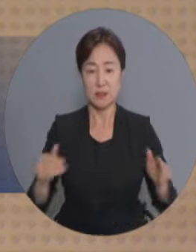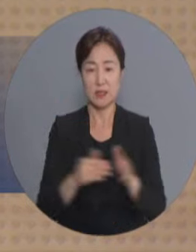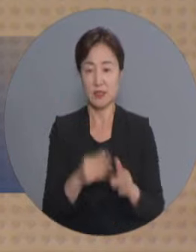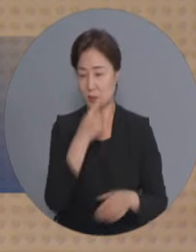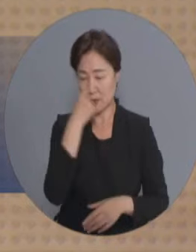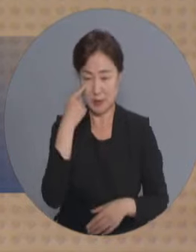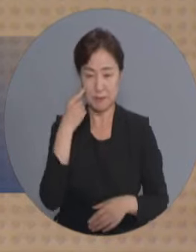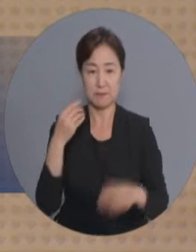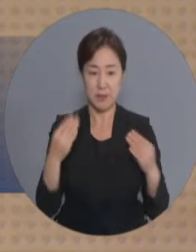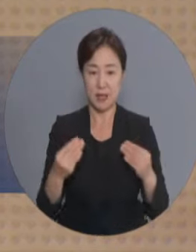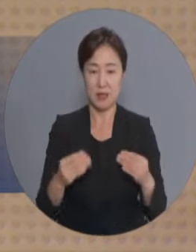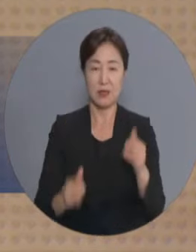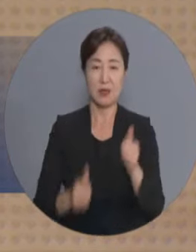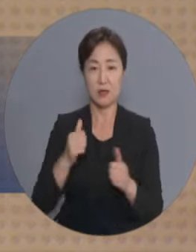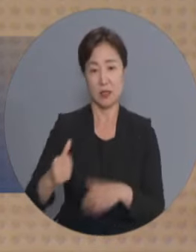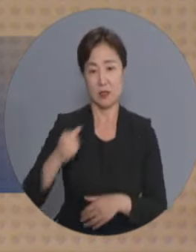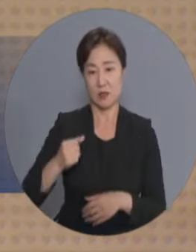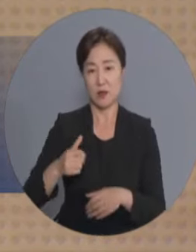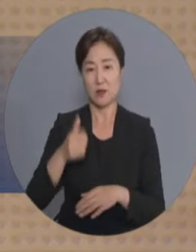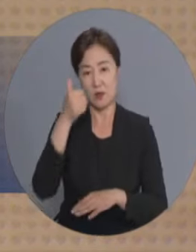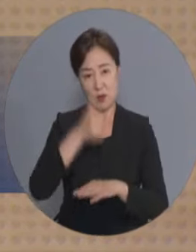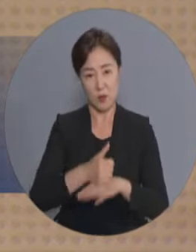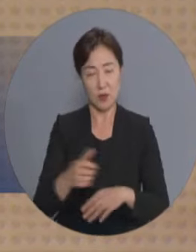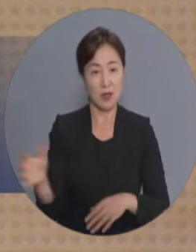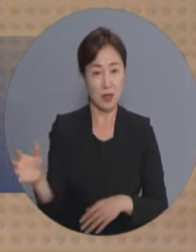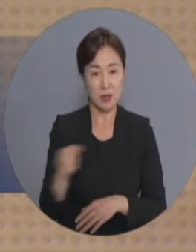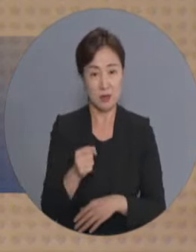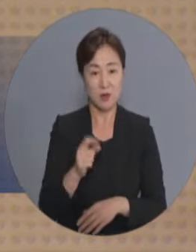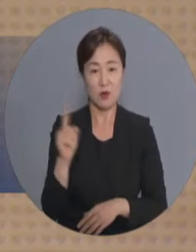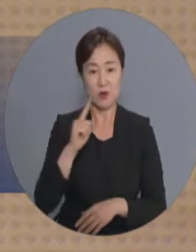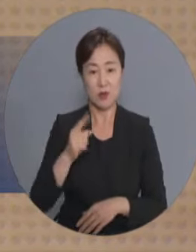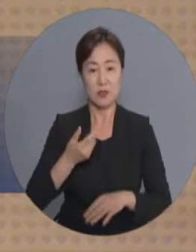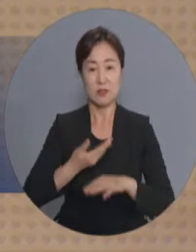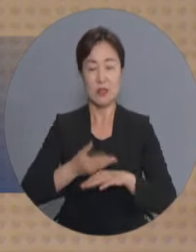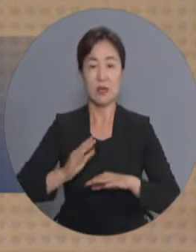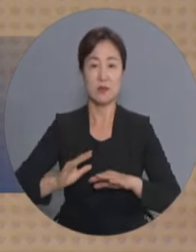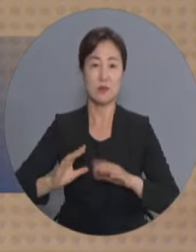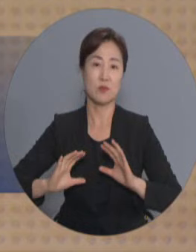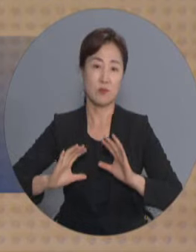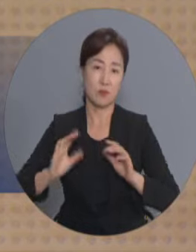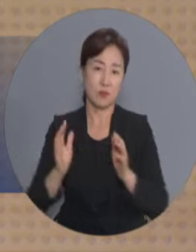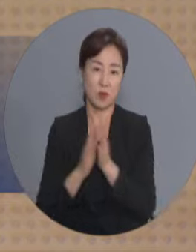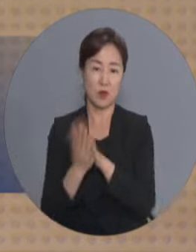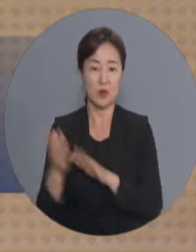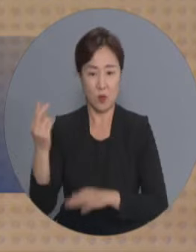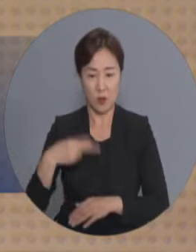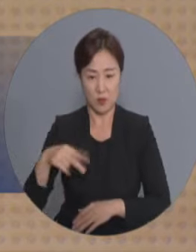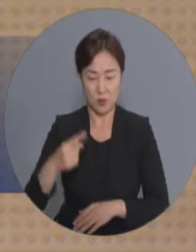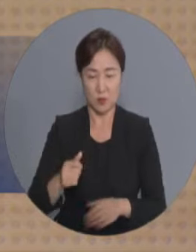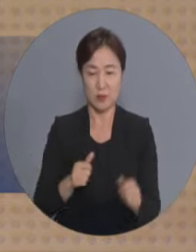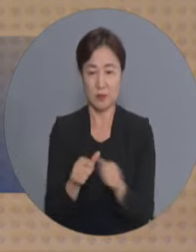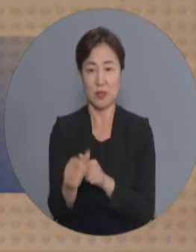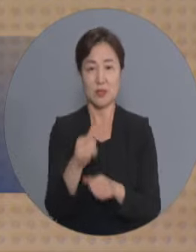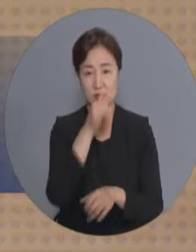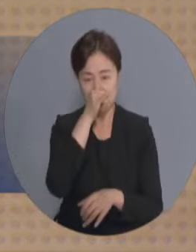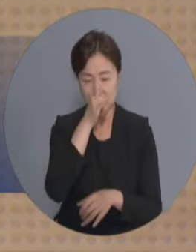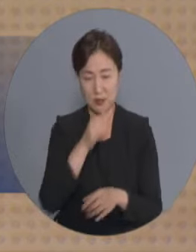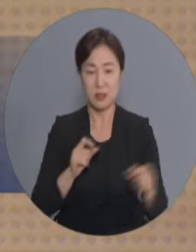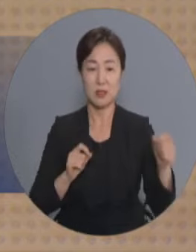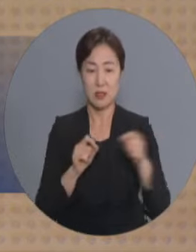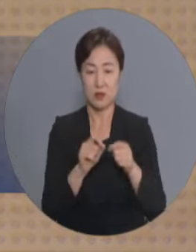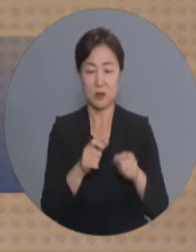확인한 경쟁력과 성과를 바탕으로 어떤 외부 변화가 있더라도 이겨낼 수 있도록